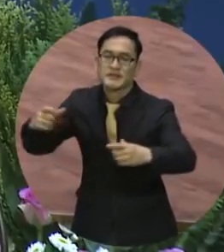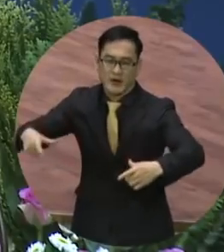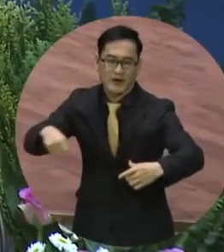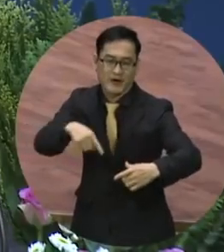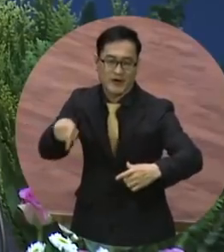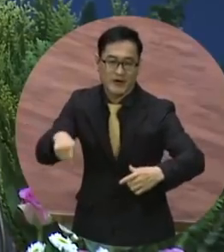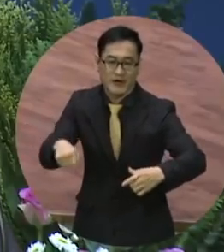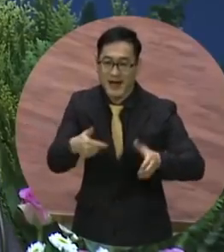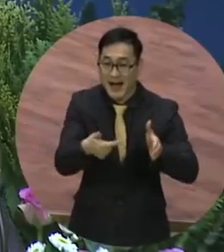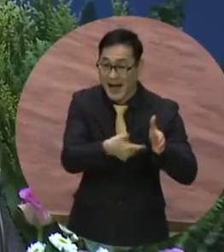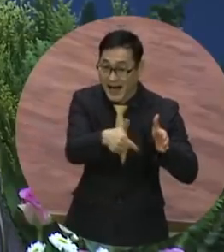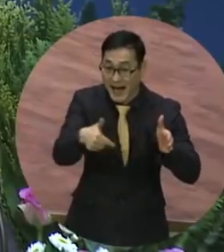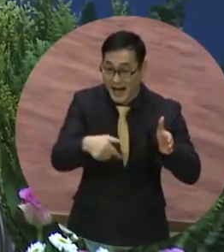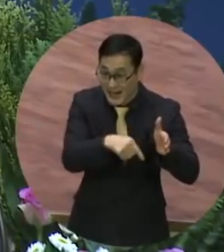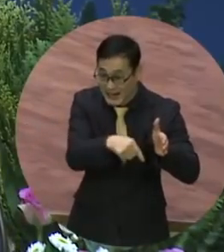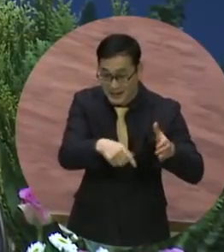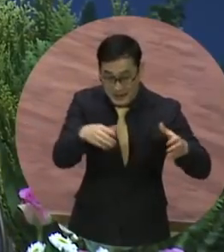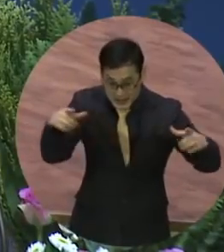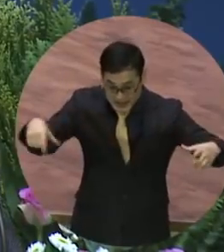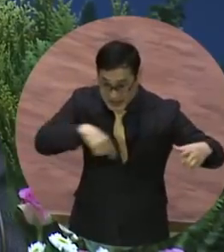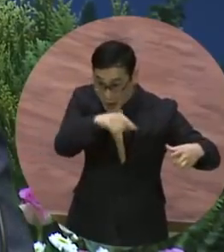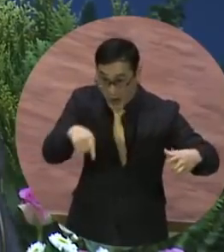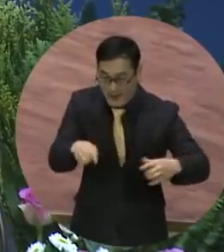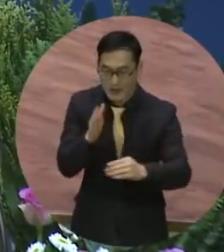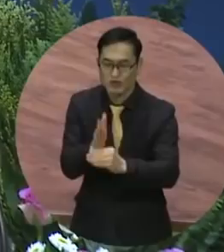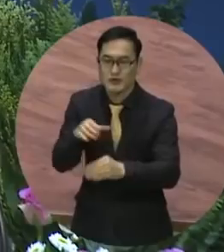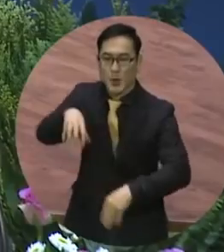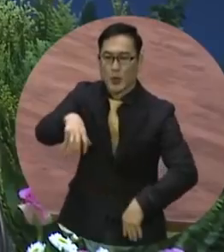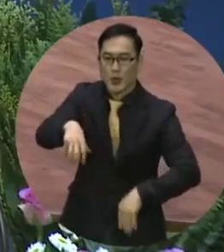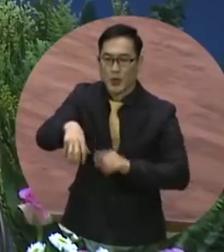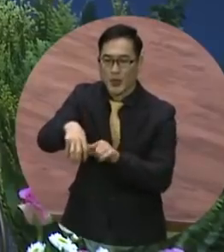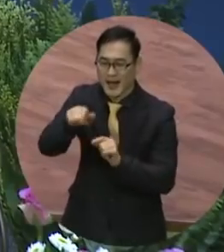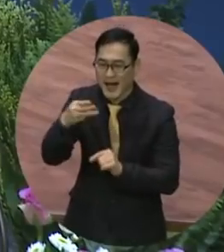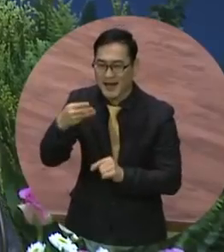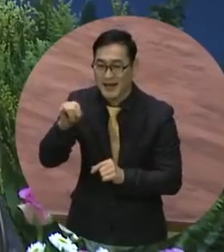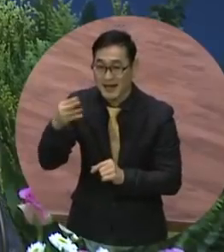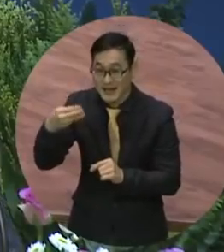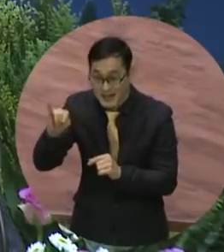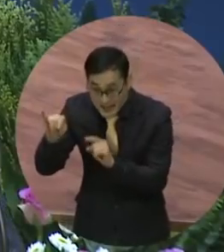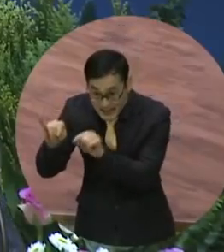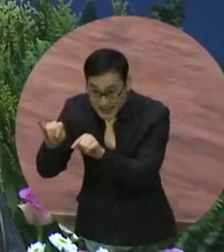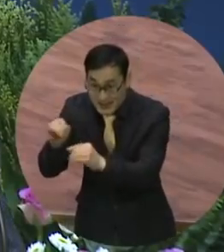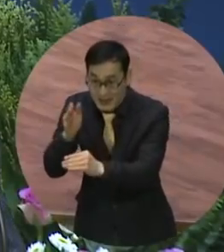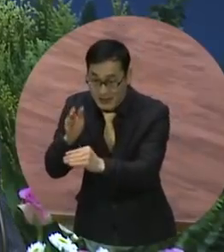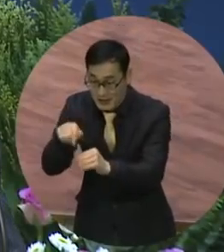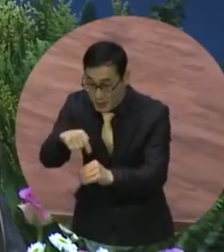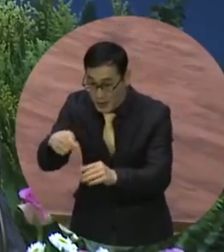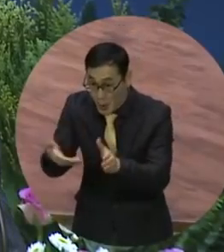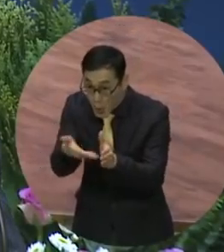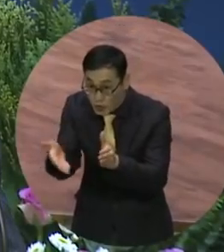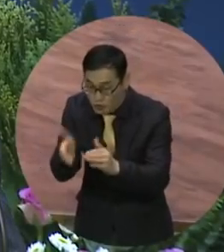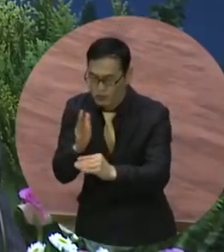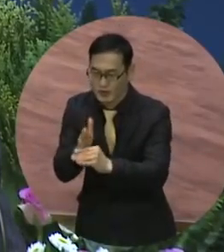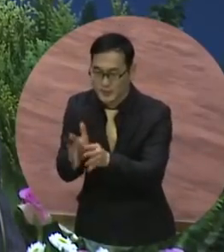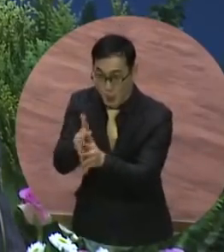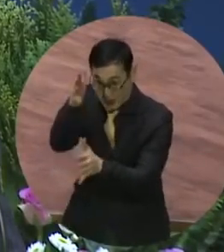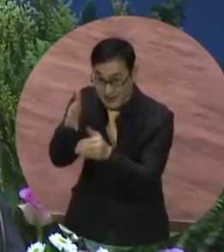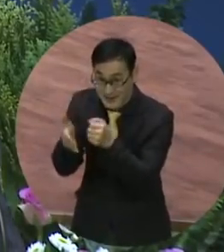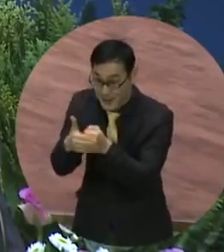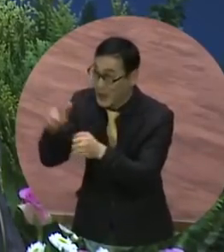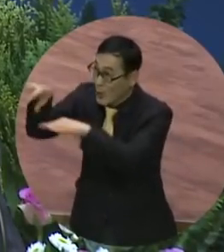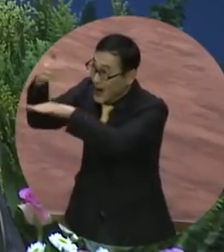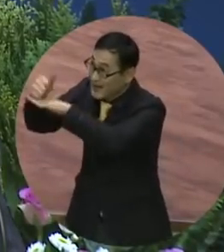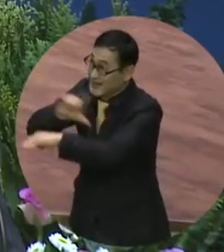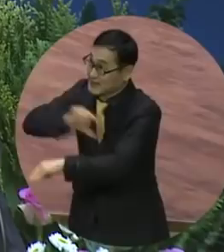지역의 수도 역할을 하고 있었기 때문에 갈릴리 호수를 디베라 호수라 그렇게 이름을 황제 이름을 따서